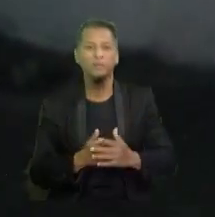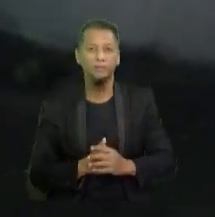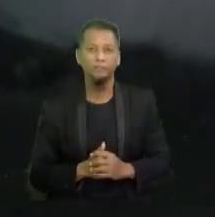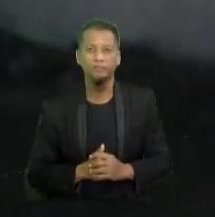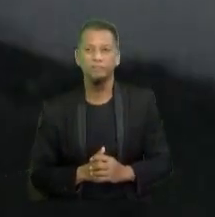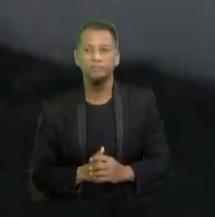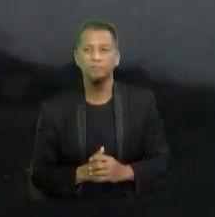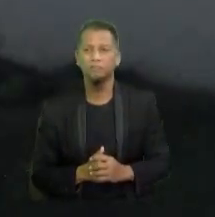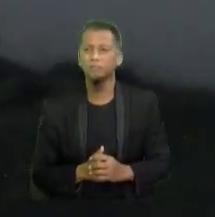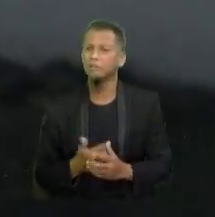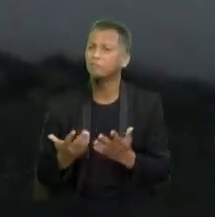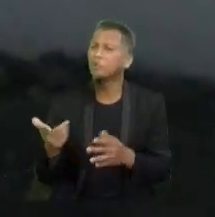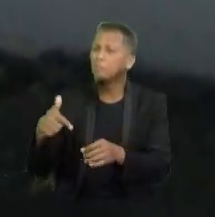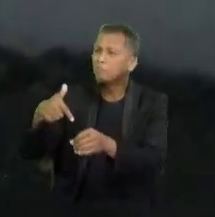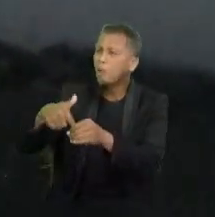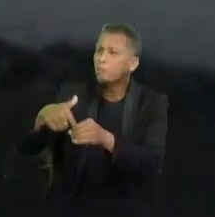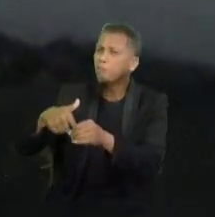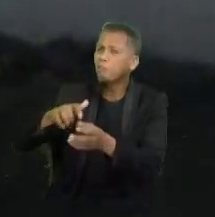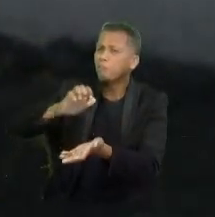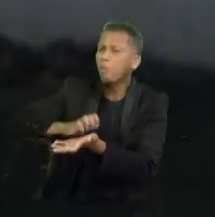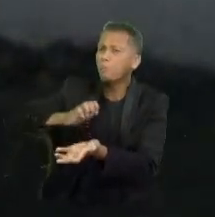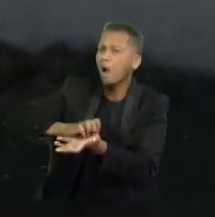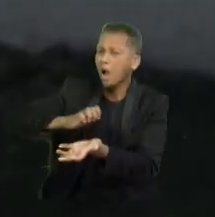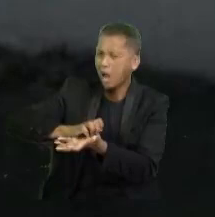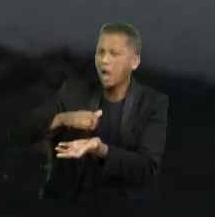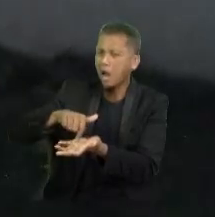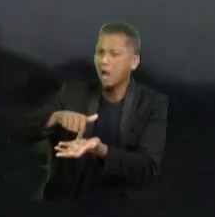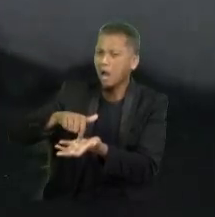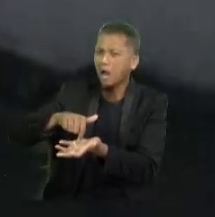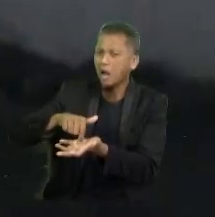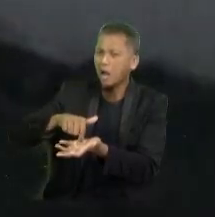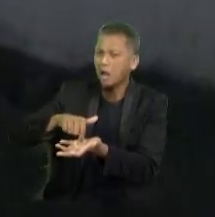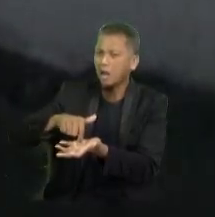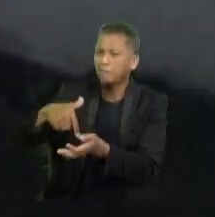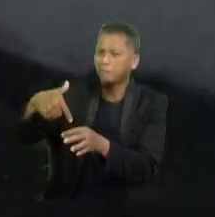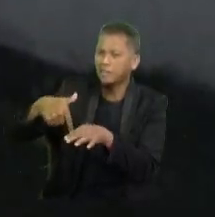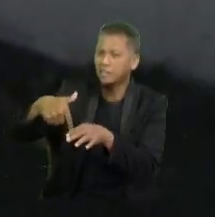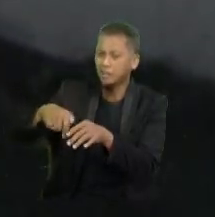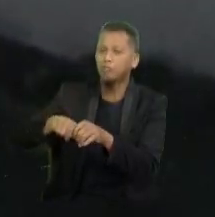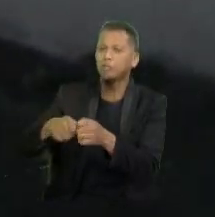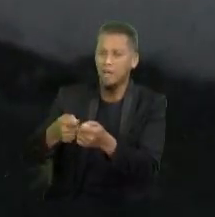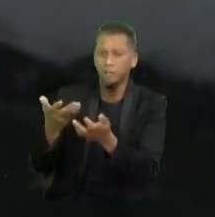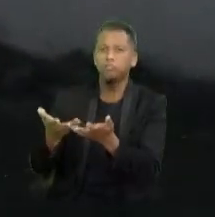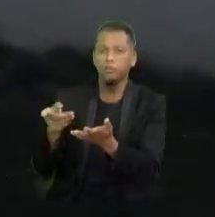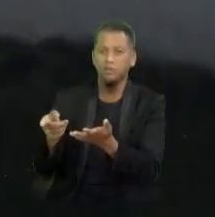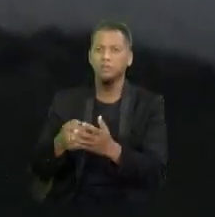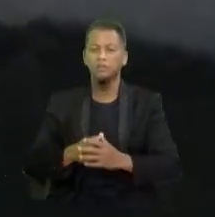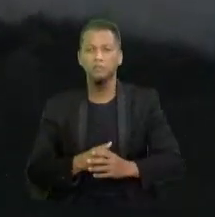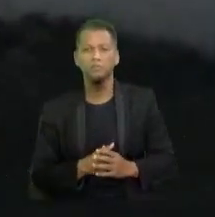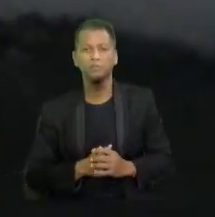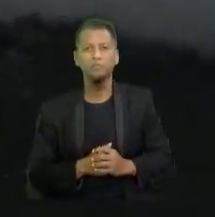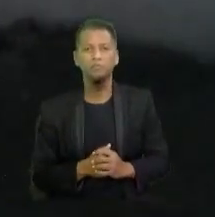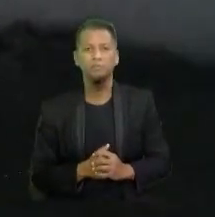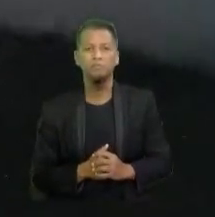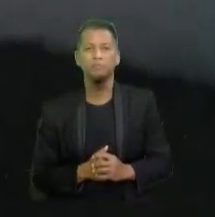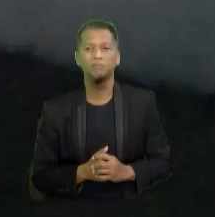bermasalah. Hari di mana kabelnya bermasalah. Ya, setelah itu Pak? Setelah itu saya sama-sama mi orangnya, dia senter saya pakai HP. Iya.